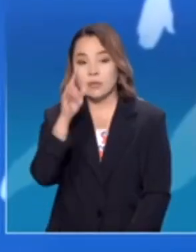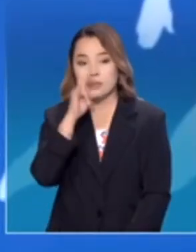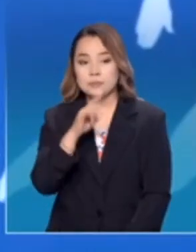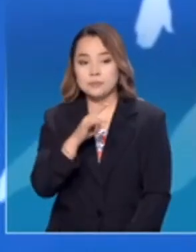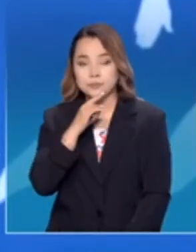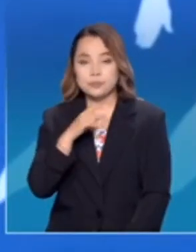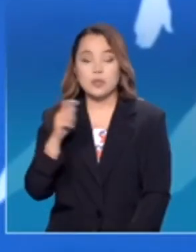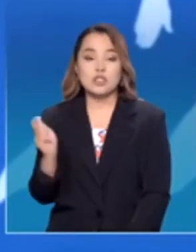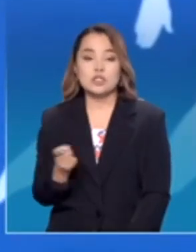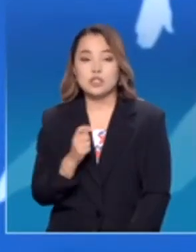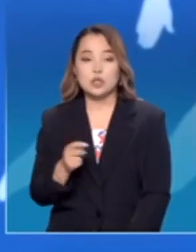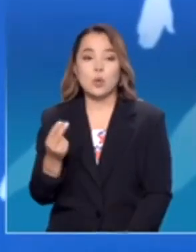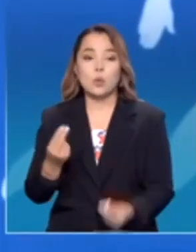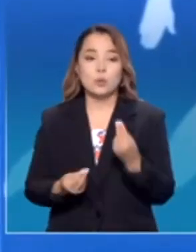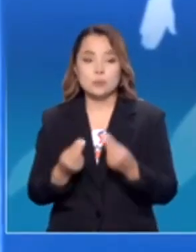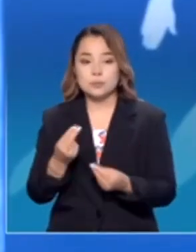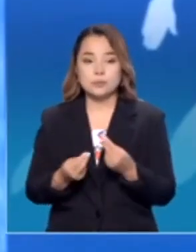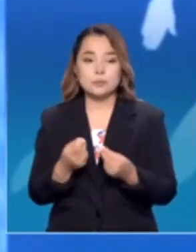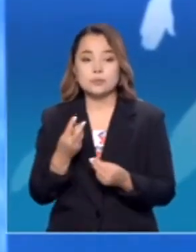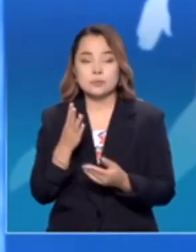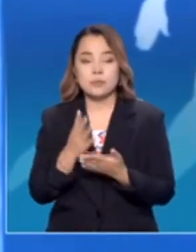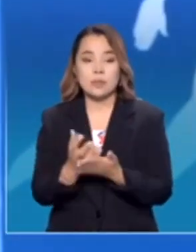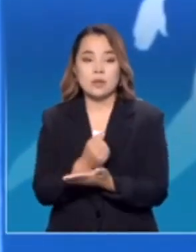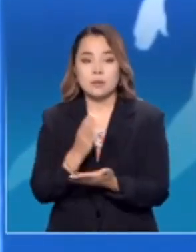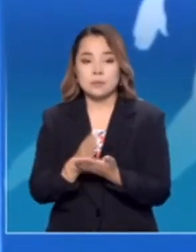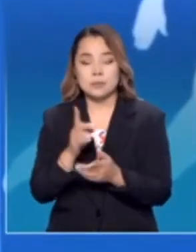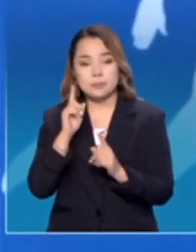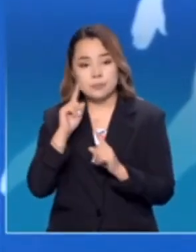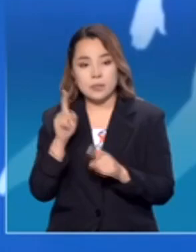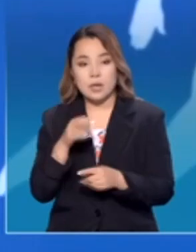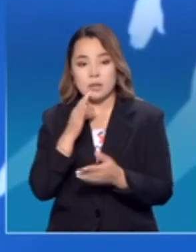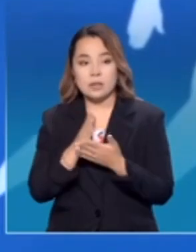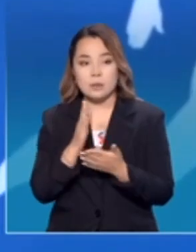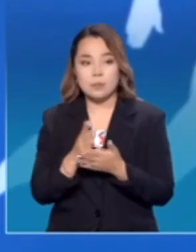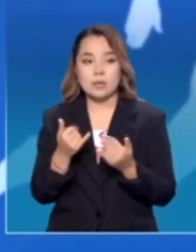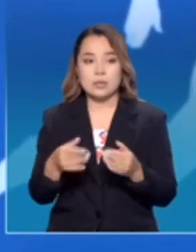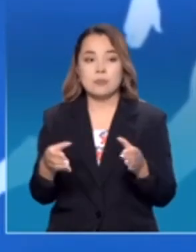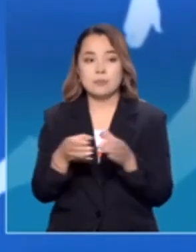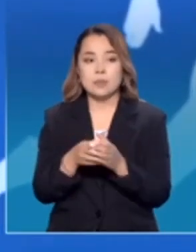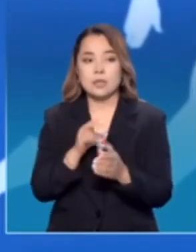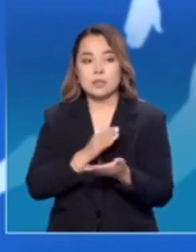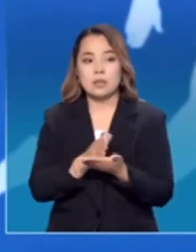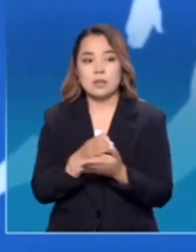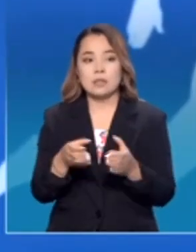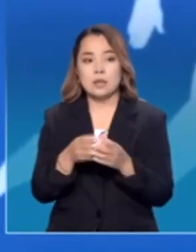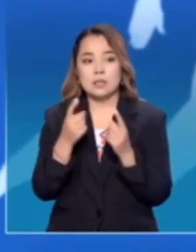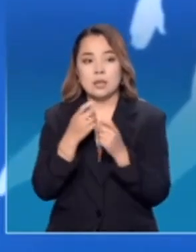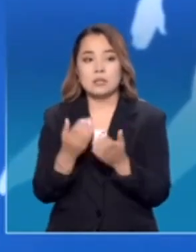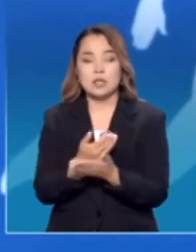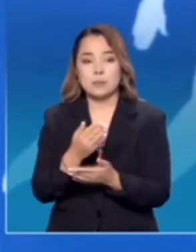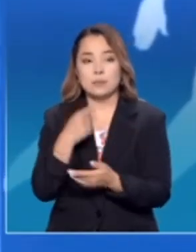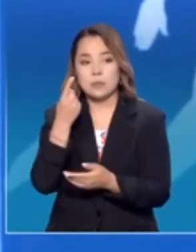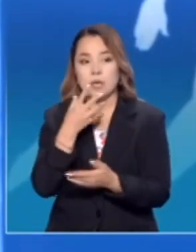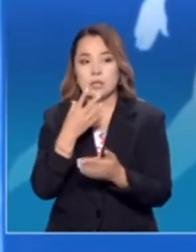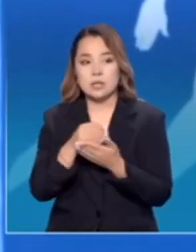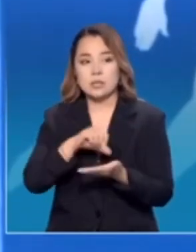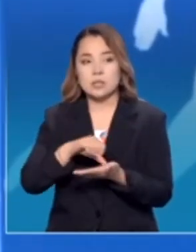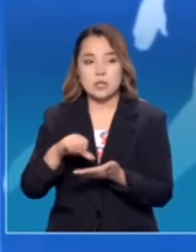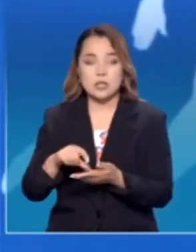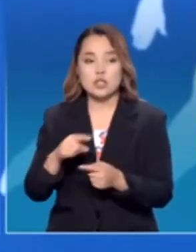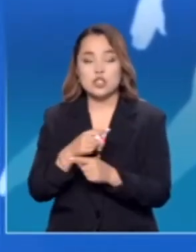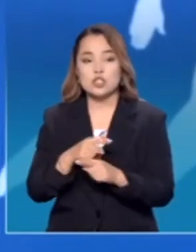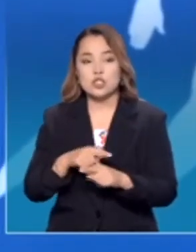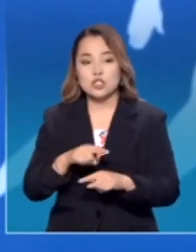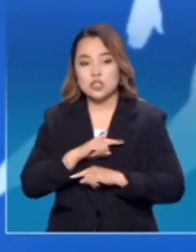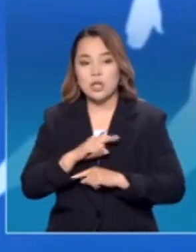Қазақстандық теннисшілердің Уимблдон турнирінде қанша табыс тапқаны белгілі болды. Федерацияның баспасөз қызметінің ақпаратынша жекелей сында ширек